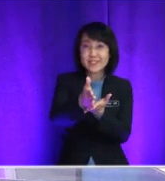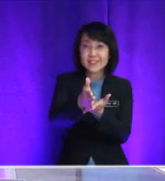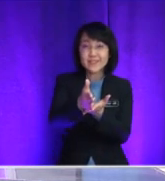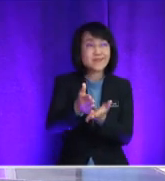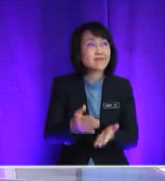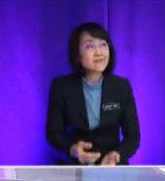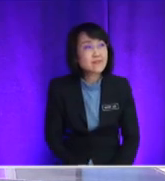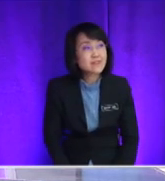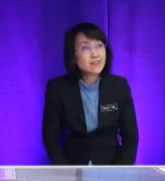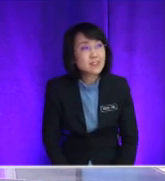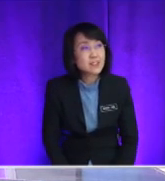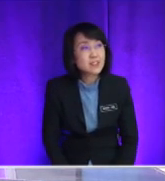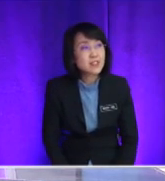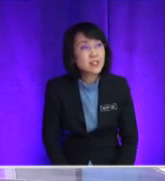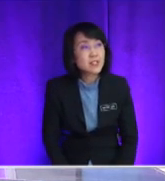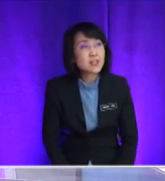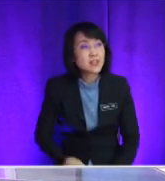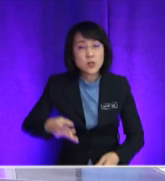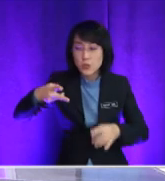kita gunakan